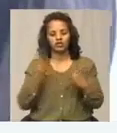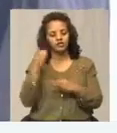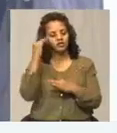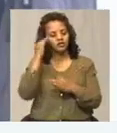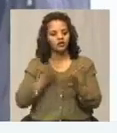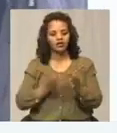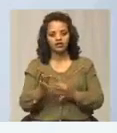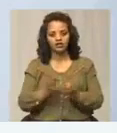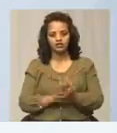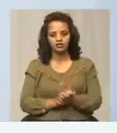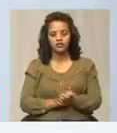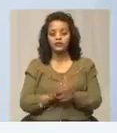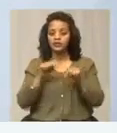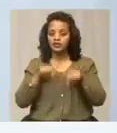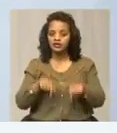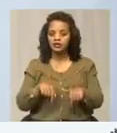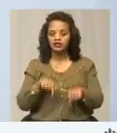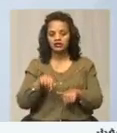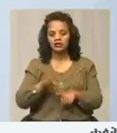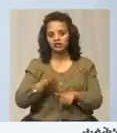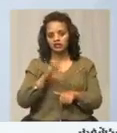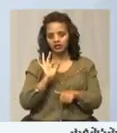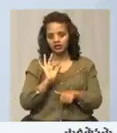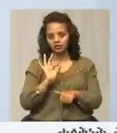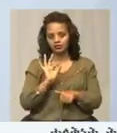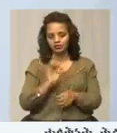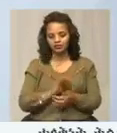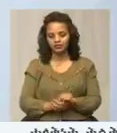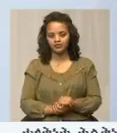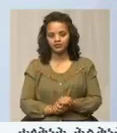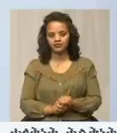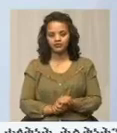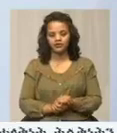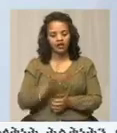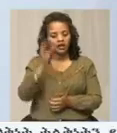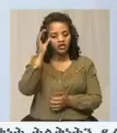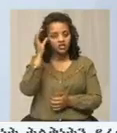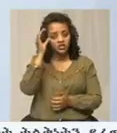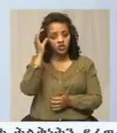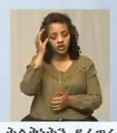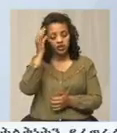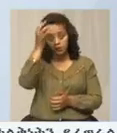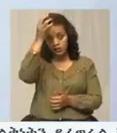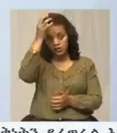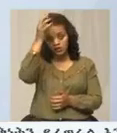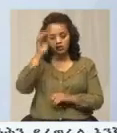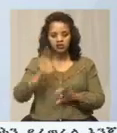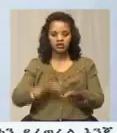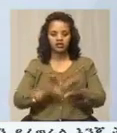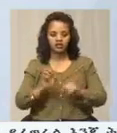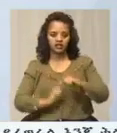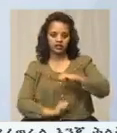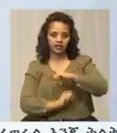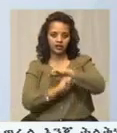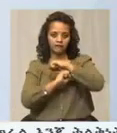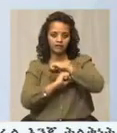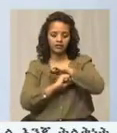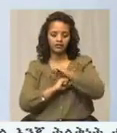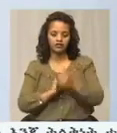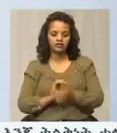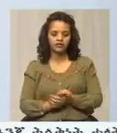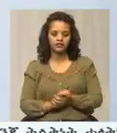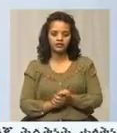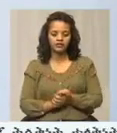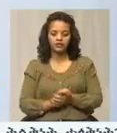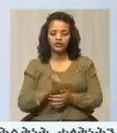ገልጸዋል። ዛሬ እንግዲህ እዚህ የተገኘ ነው በቻይና መንግስት በተደረገ ድጋፍ ከዩኒሴፍ